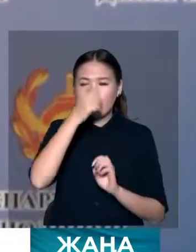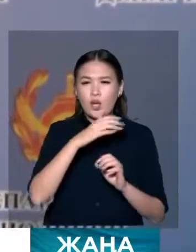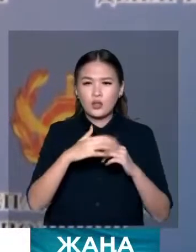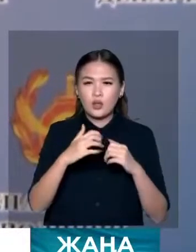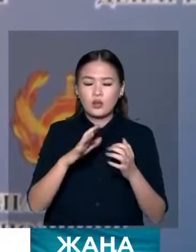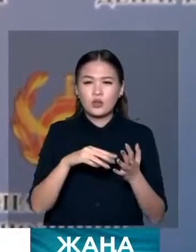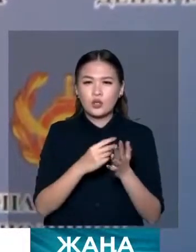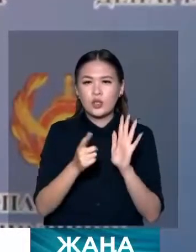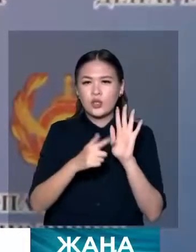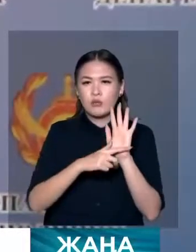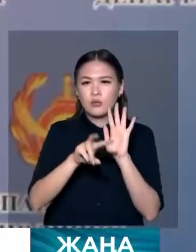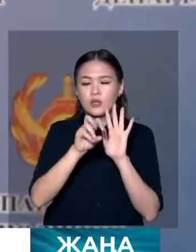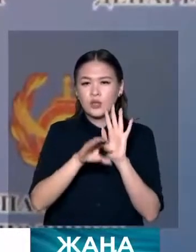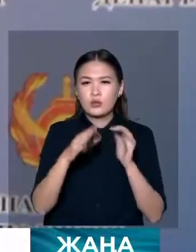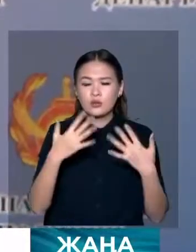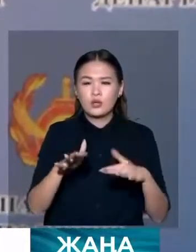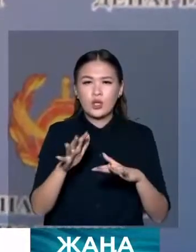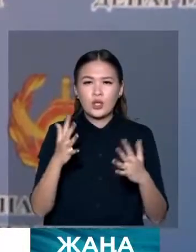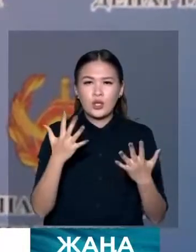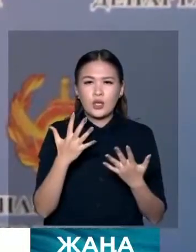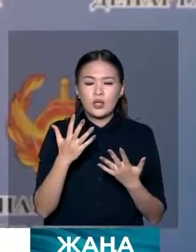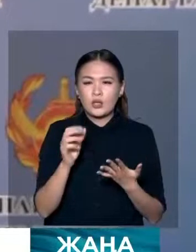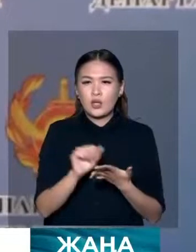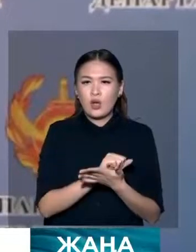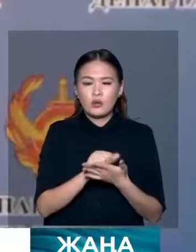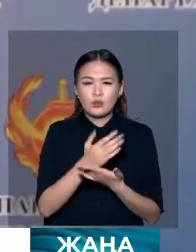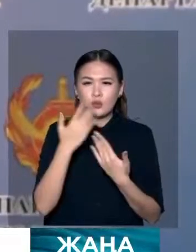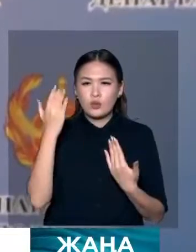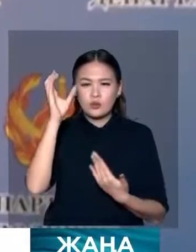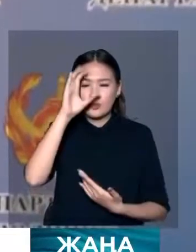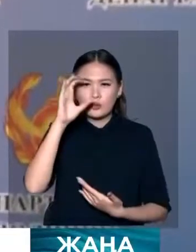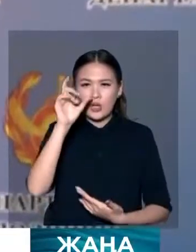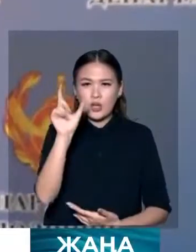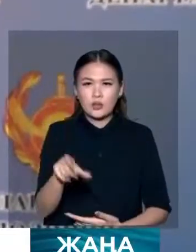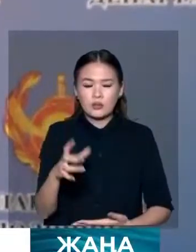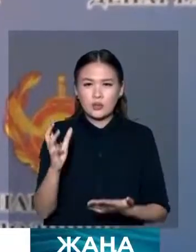жылдан бері ешбір құжатсыз жүрген Өзбекстан азаматы анықталды.